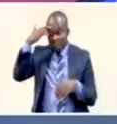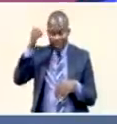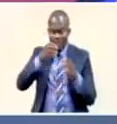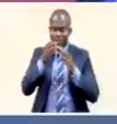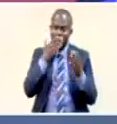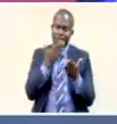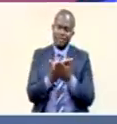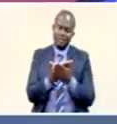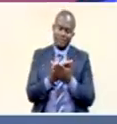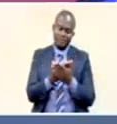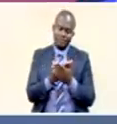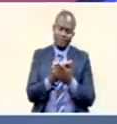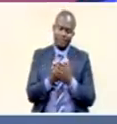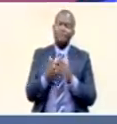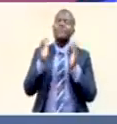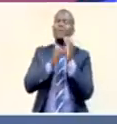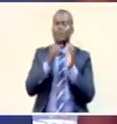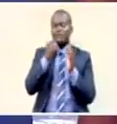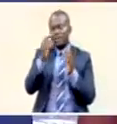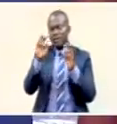neza abandi bakavuga ngo